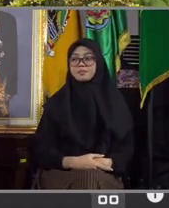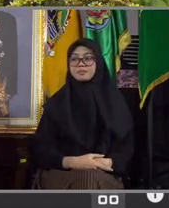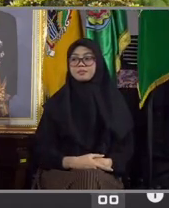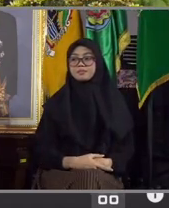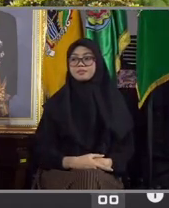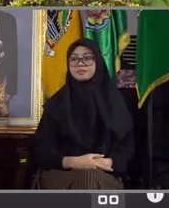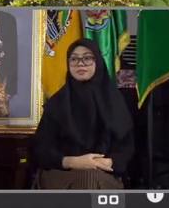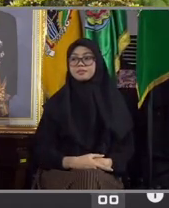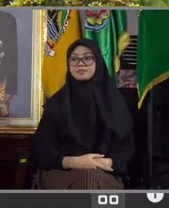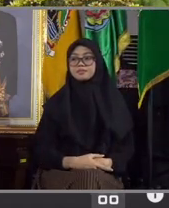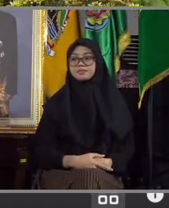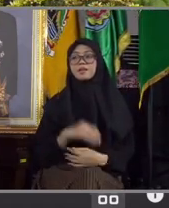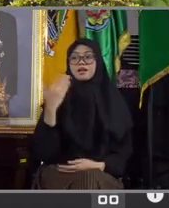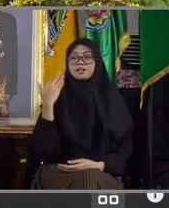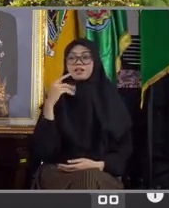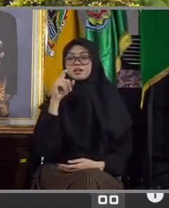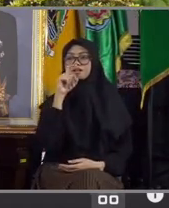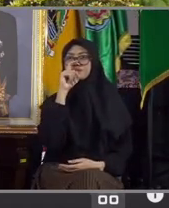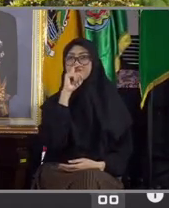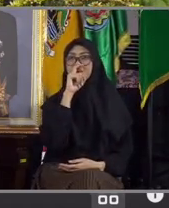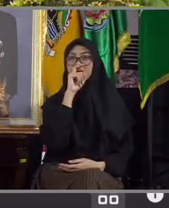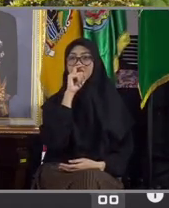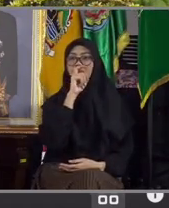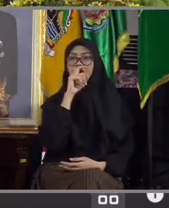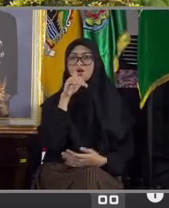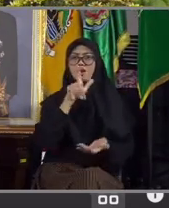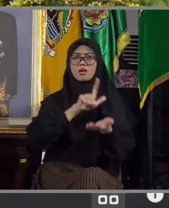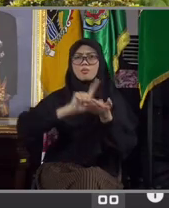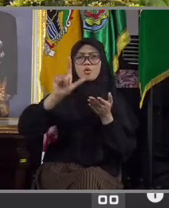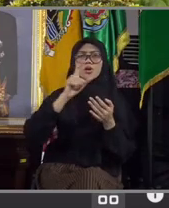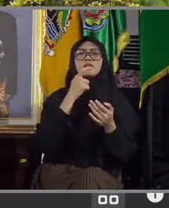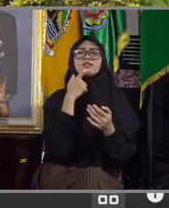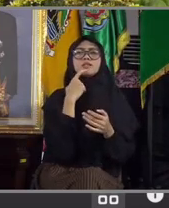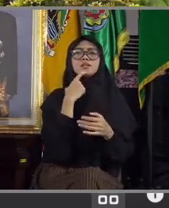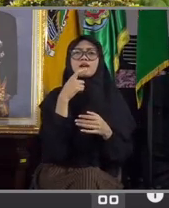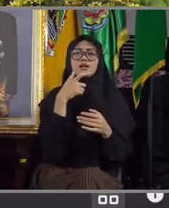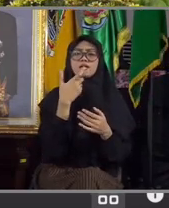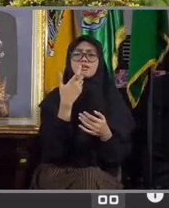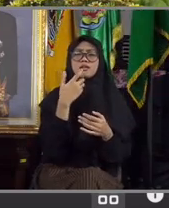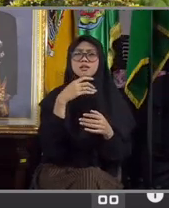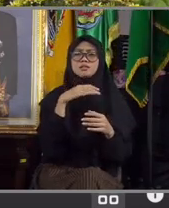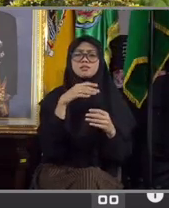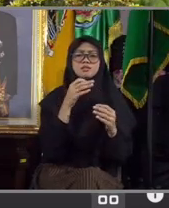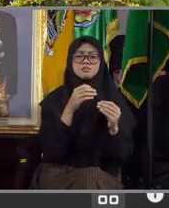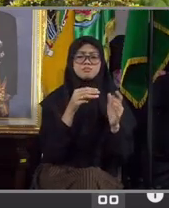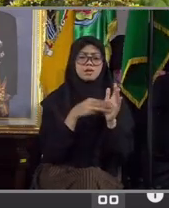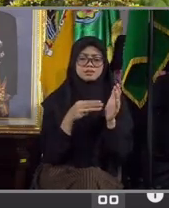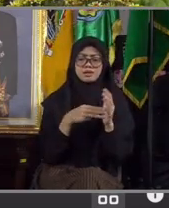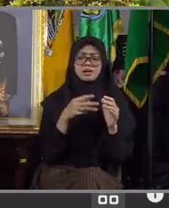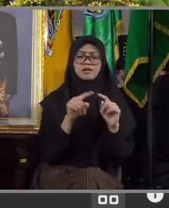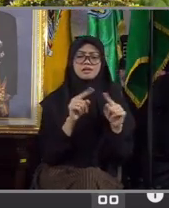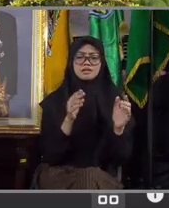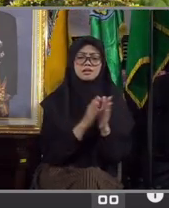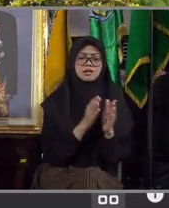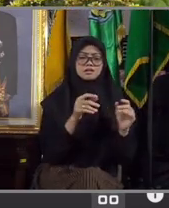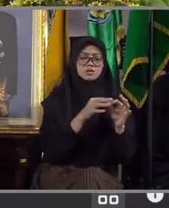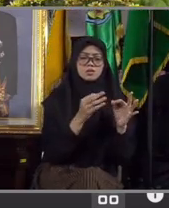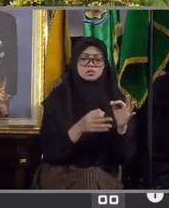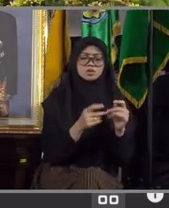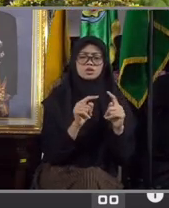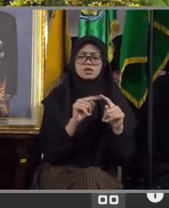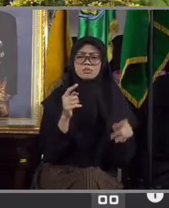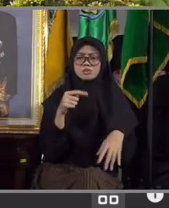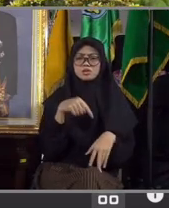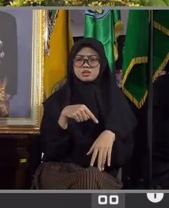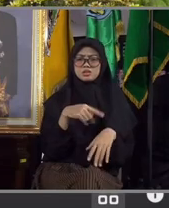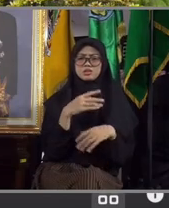Iya, Pak. Yang disampaikan ke Pak Gub mestinya enggak, karena itu wilayahnya kota semua. Jenengan kudu iso jawab iki pertanyaannya Pak Gub mau